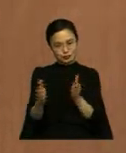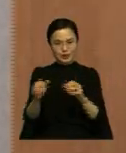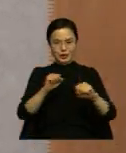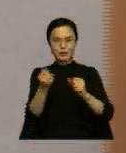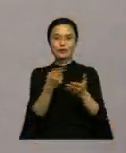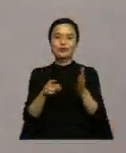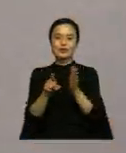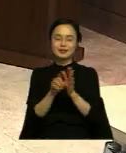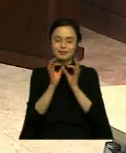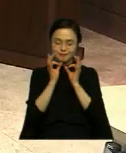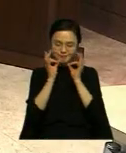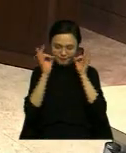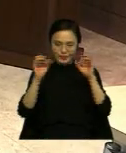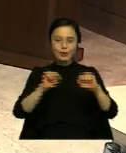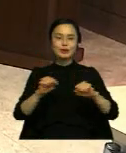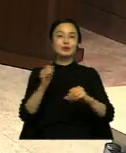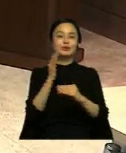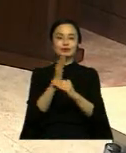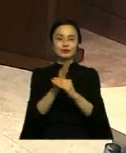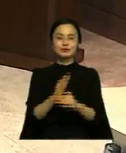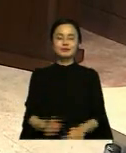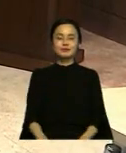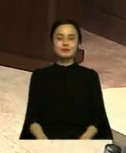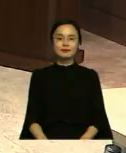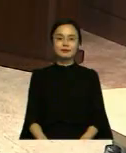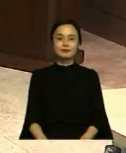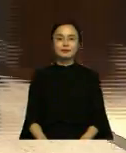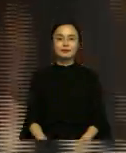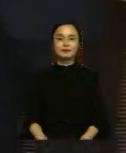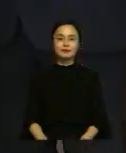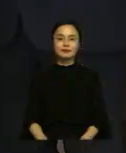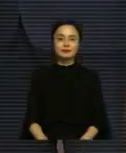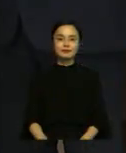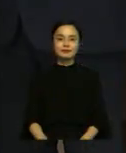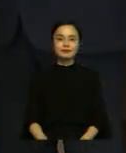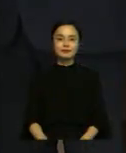사명을 수행하고 있습니다. 딜라이브 서울 경기 케이블TV 유승환입니다.